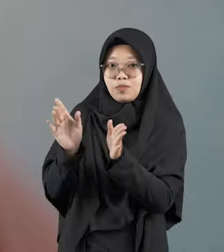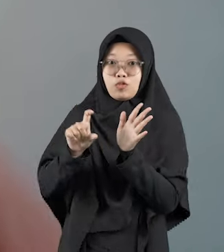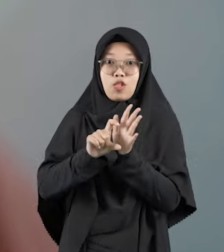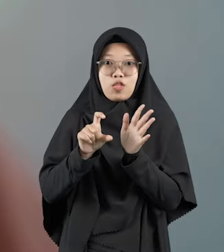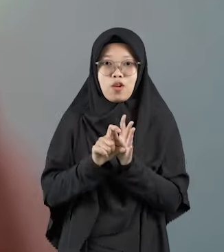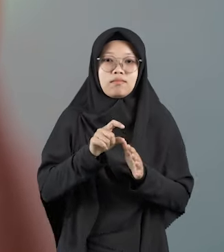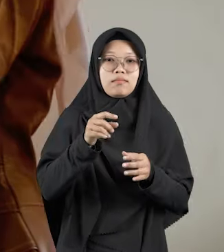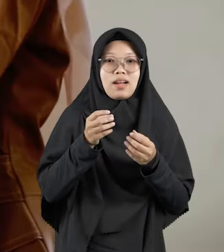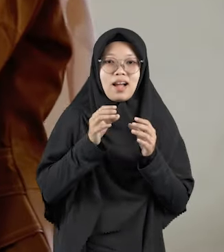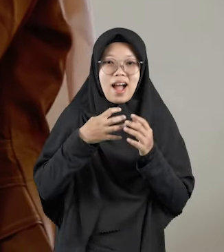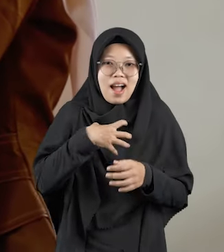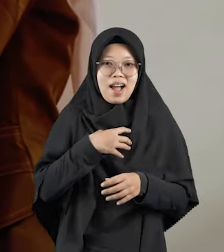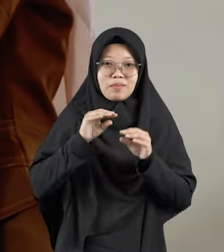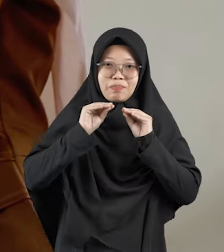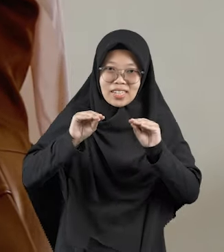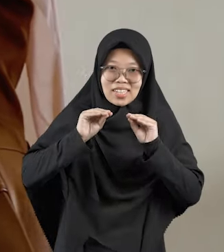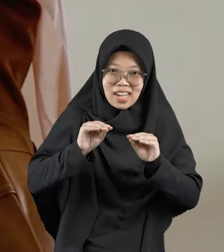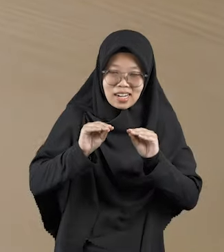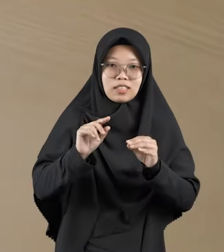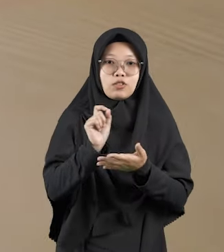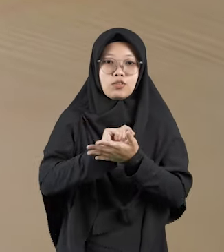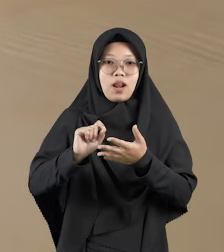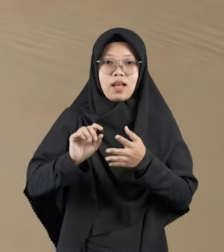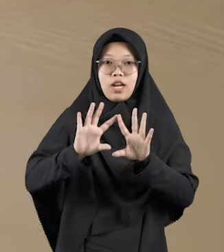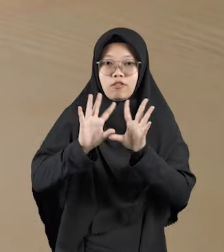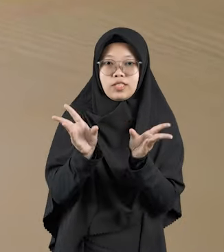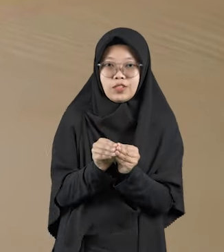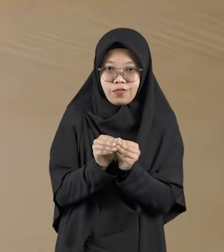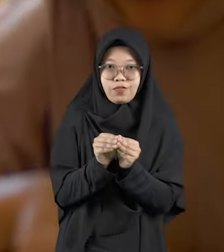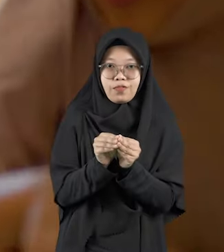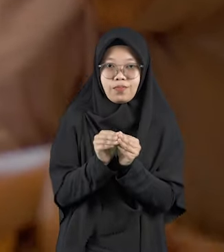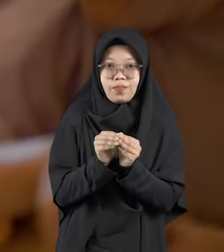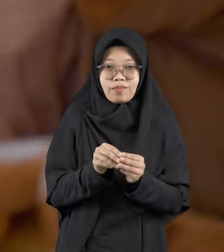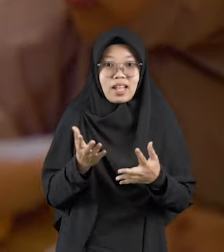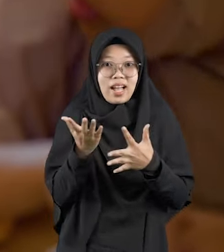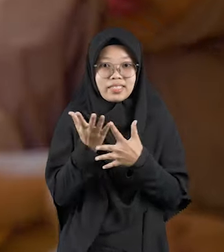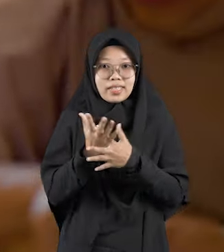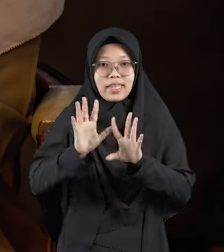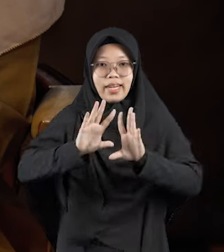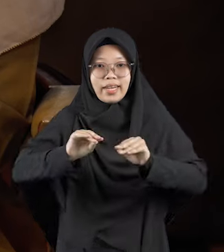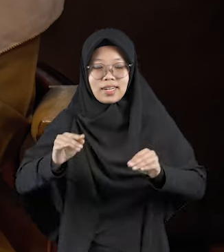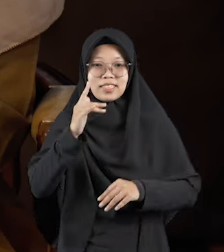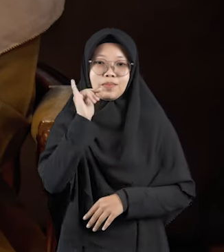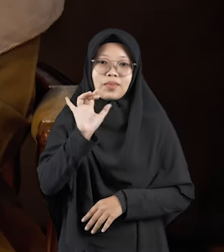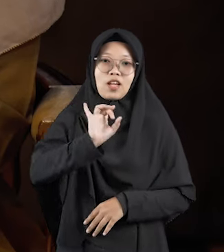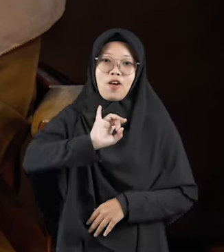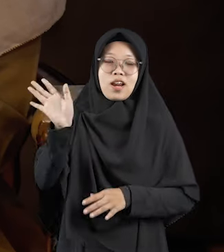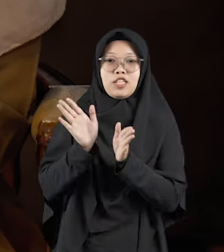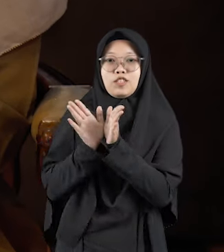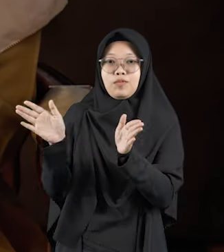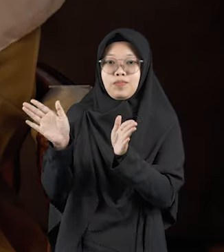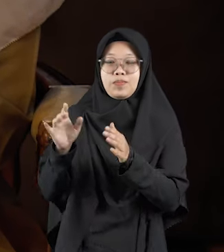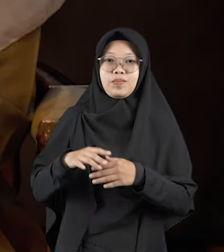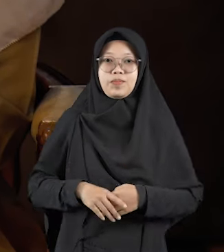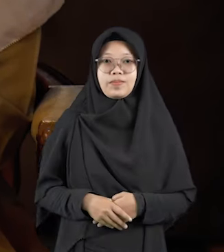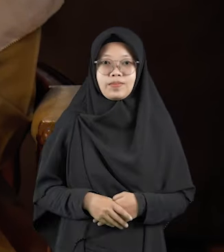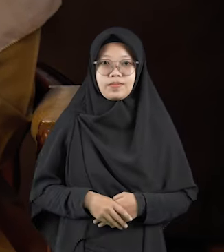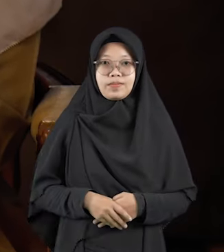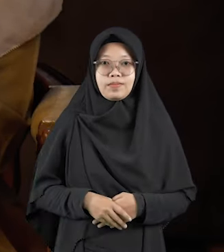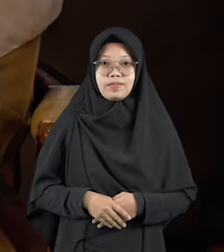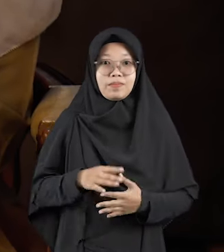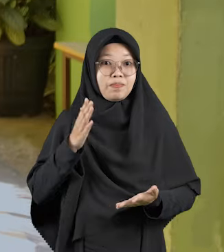Contohnya seperti mendapatkan hak pendidikan di sekolah inklusif dan mendapatkan akses pekerjaan seperti orang-orang pada